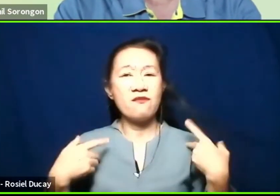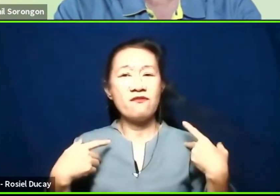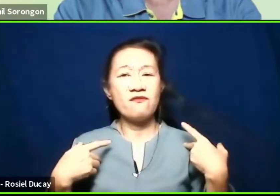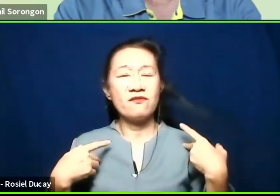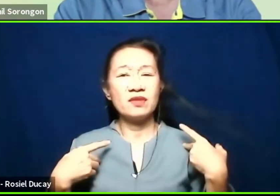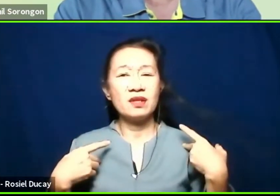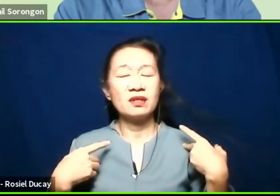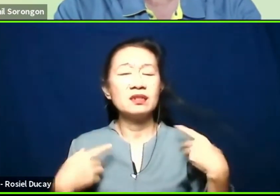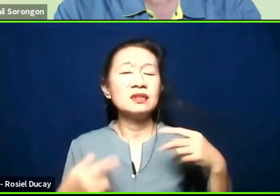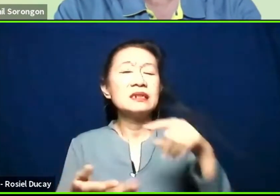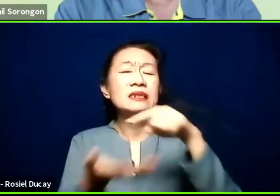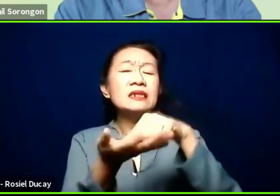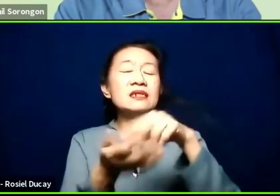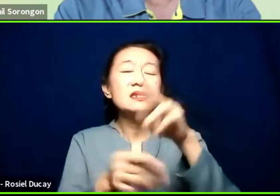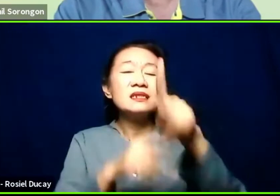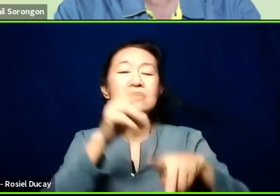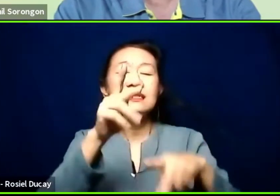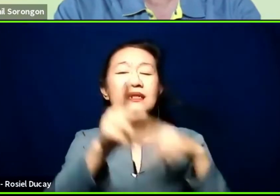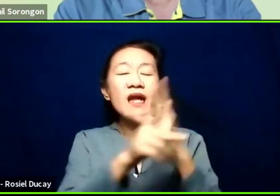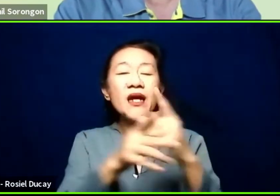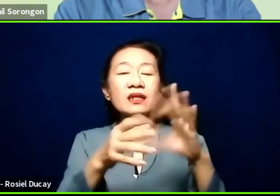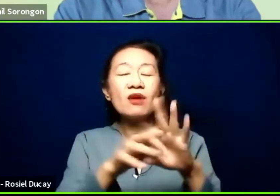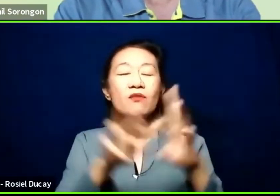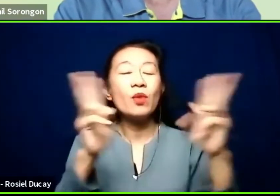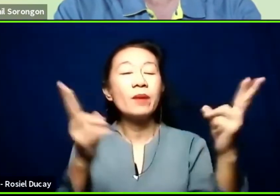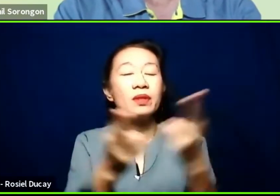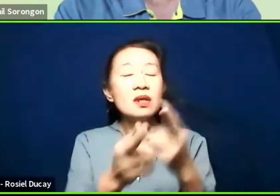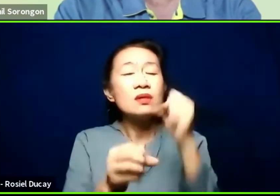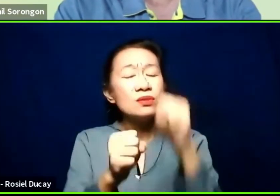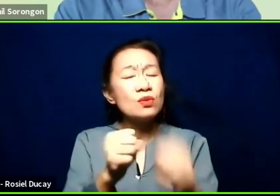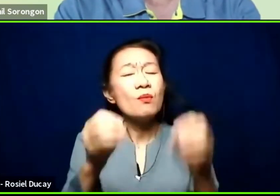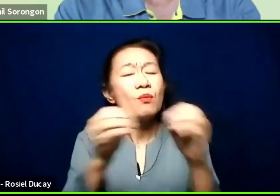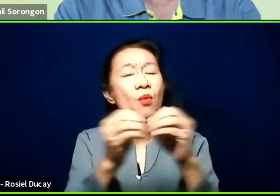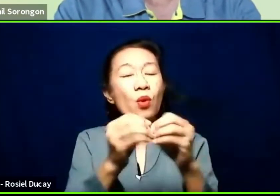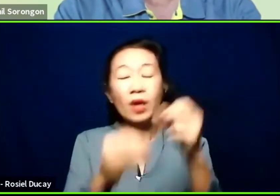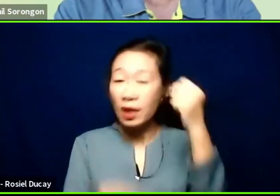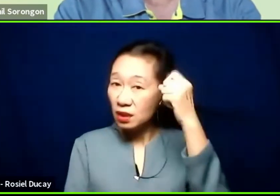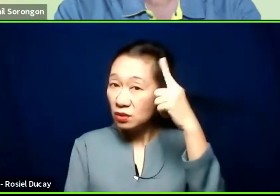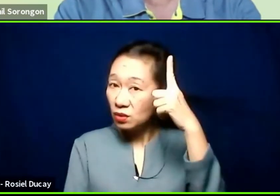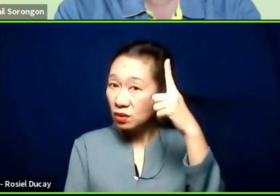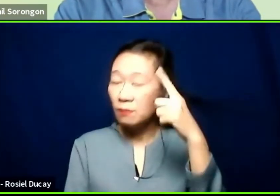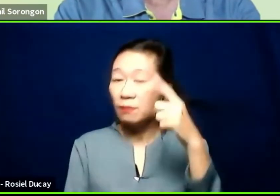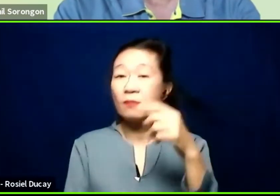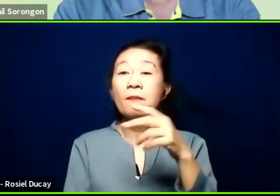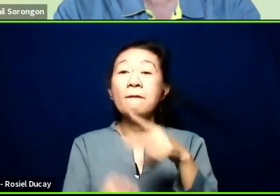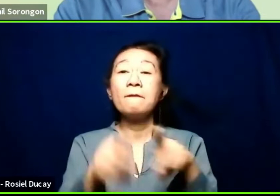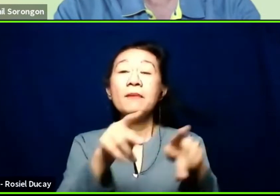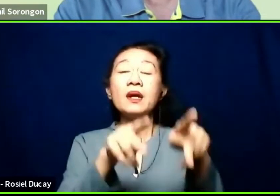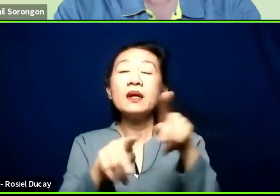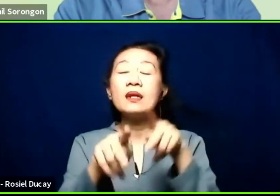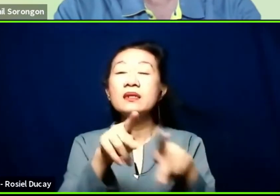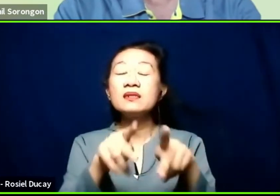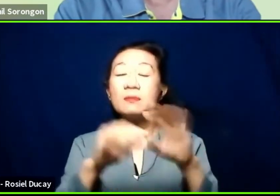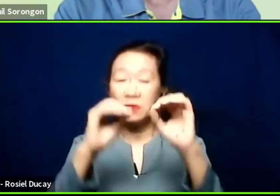ganitong uri, no, ng webinar para mas maintindihan ng mga magulang, ng